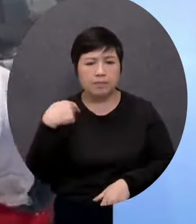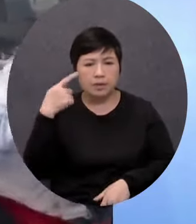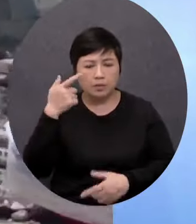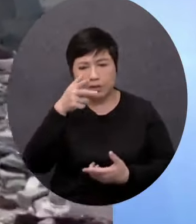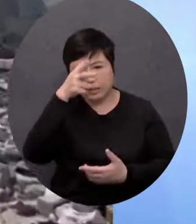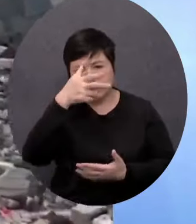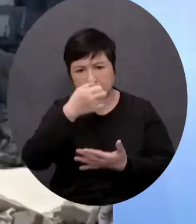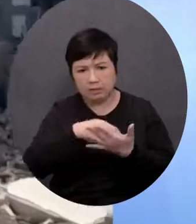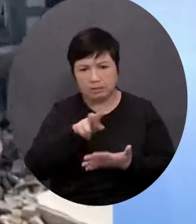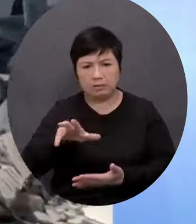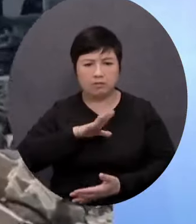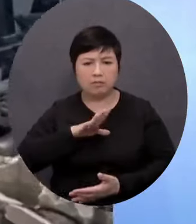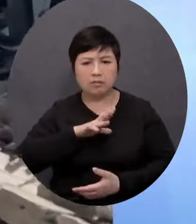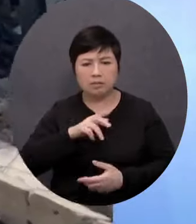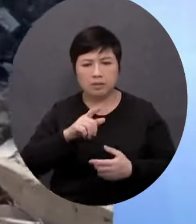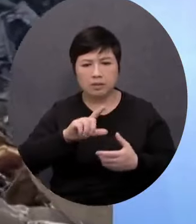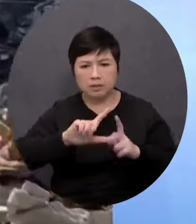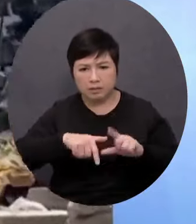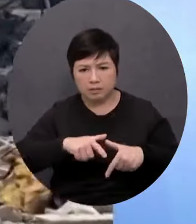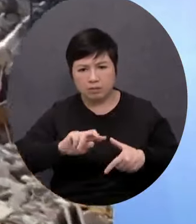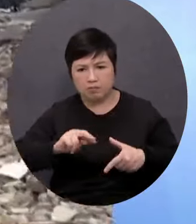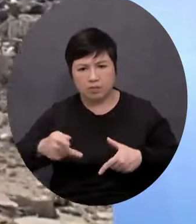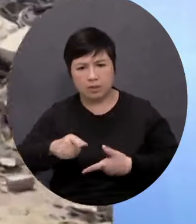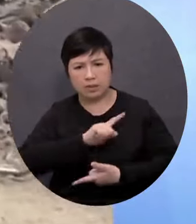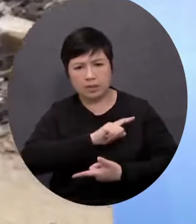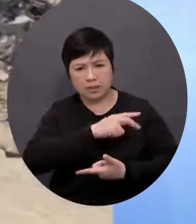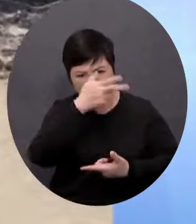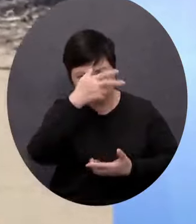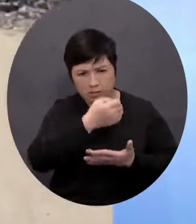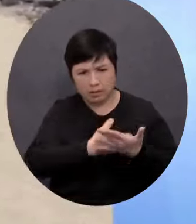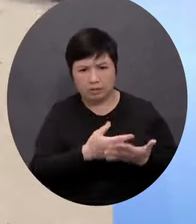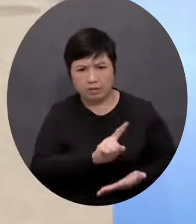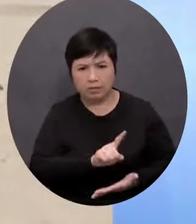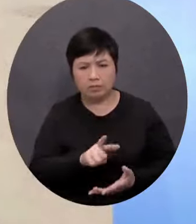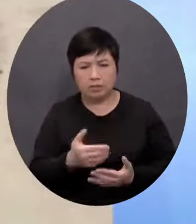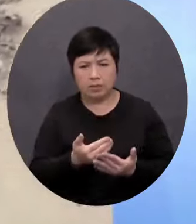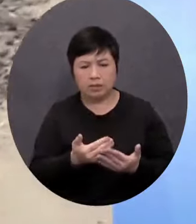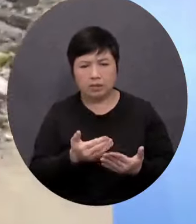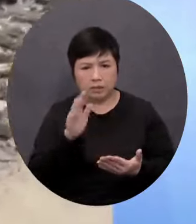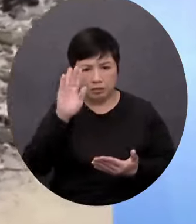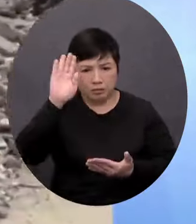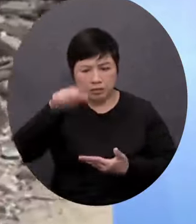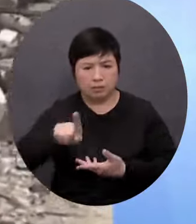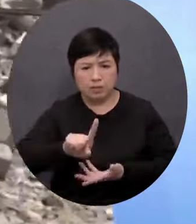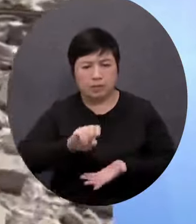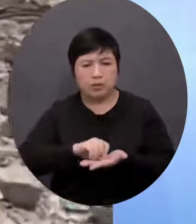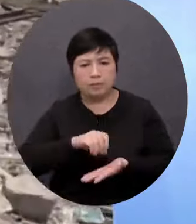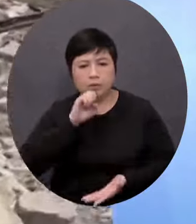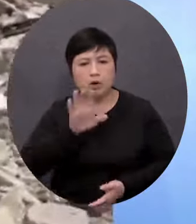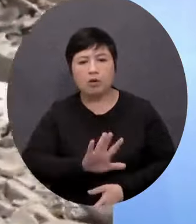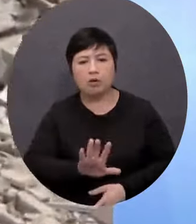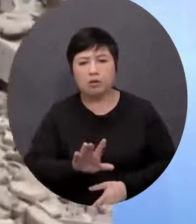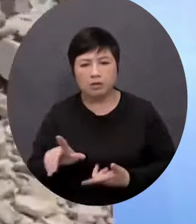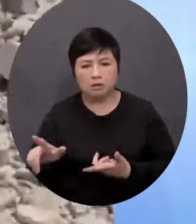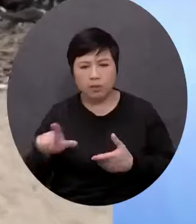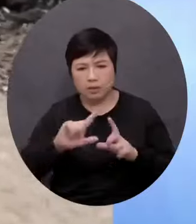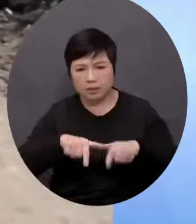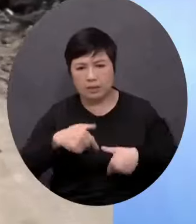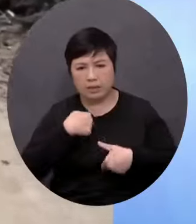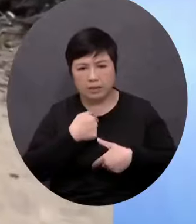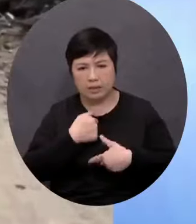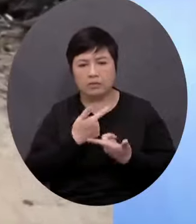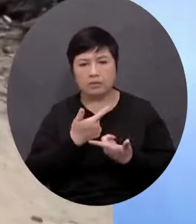將取決於以色列點樣調整自身政策，佢唔會預告任何潛在決定。不過指以方必須